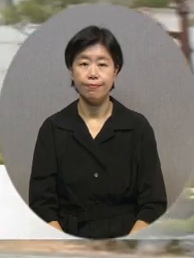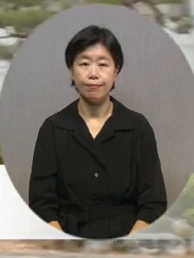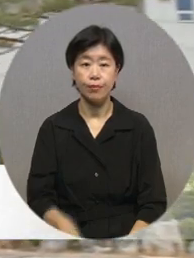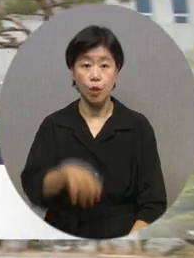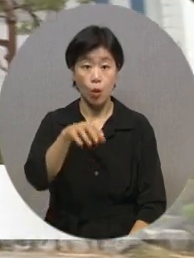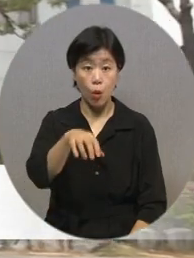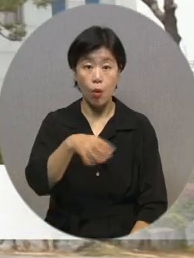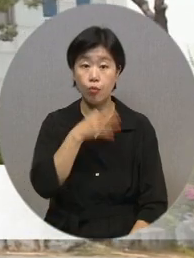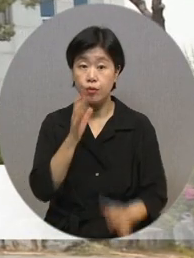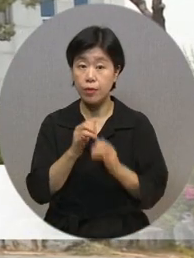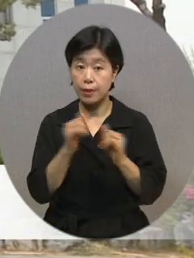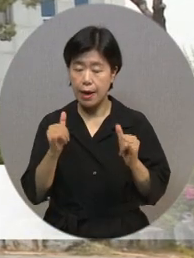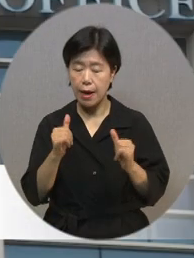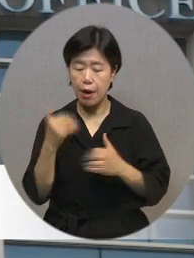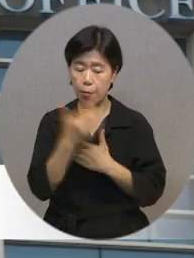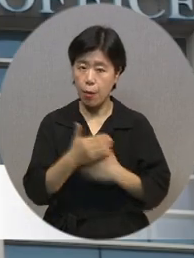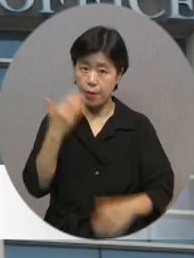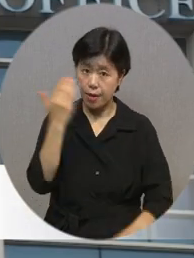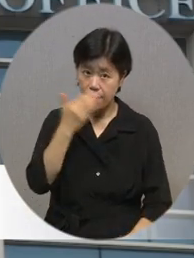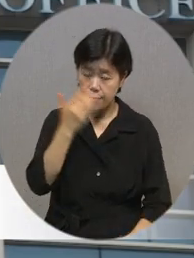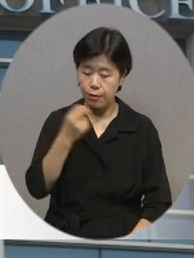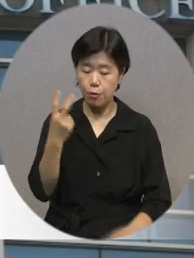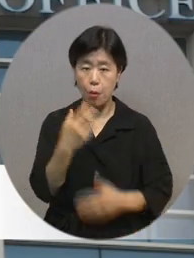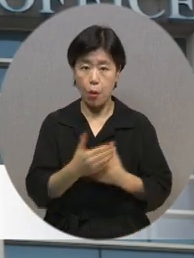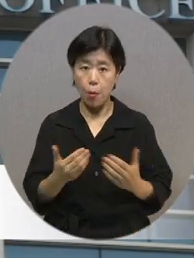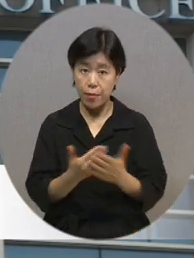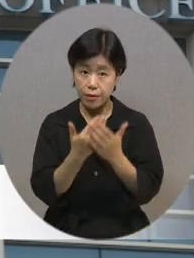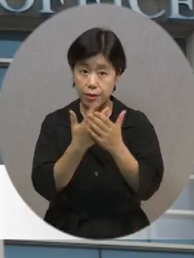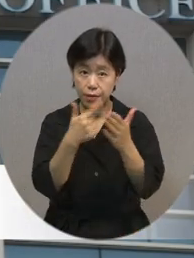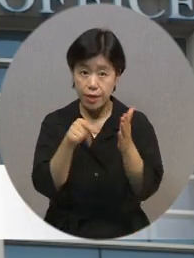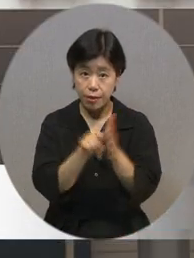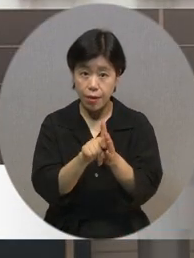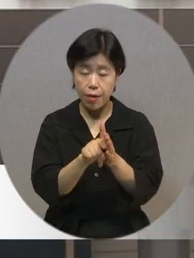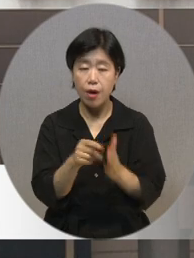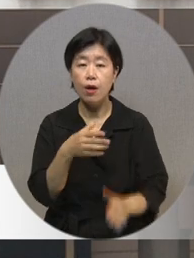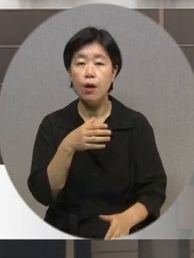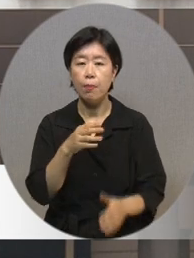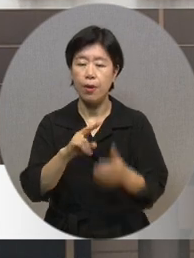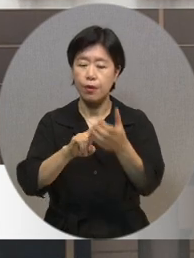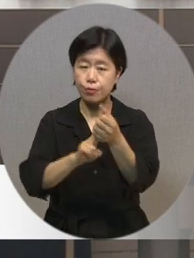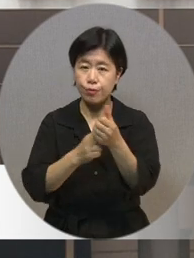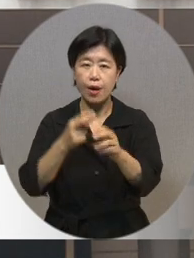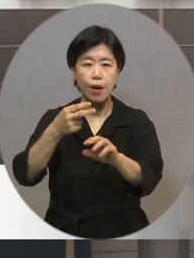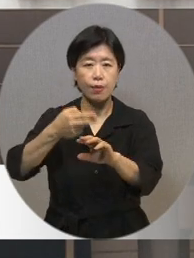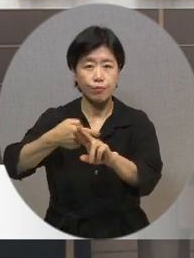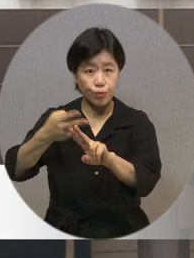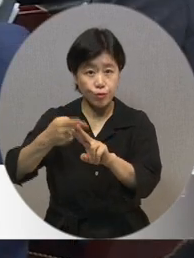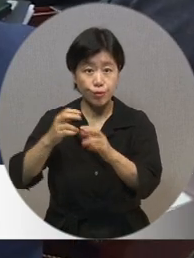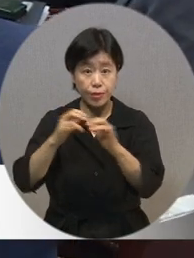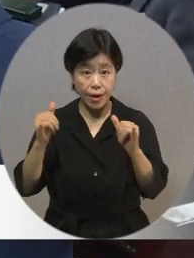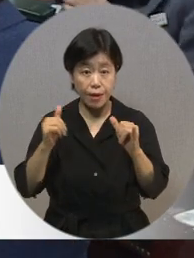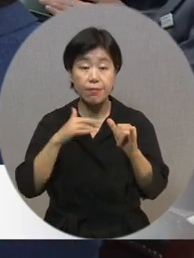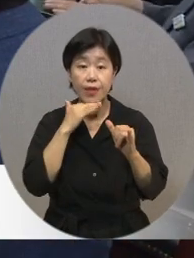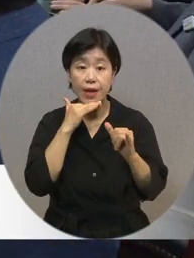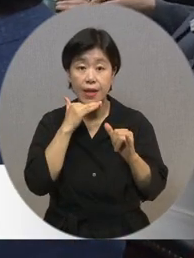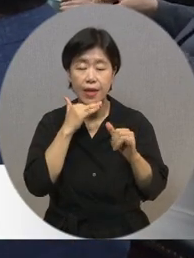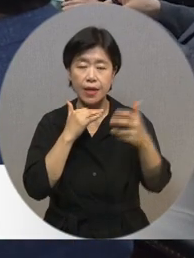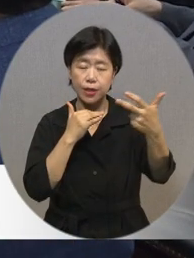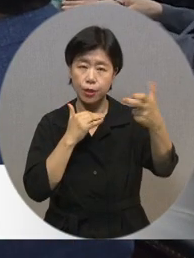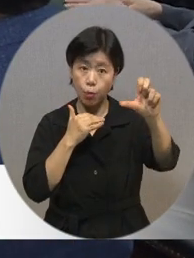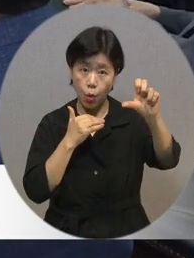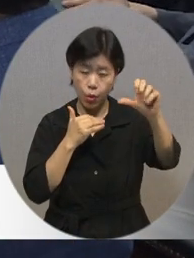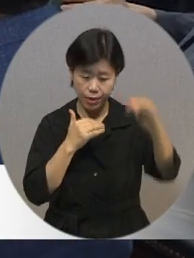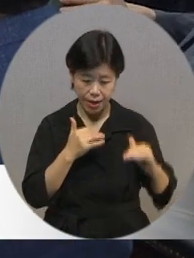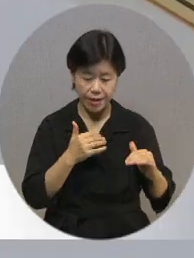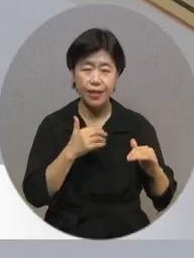임실군이 어르신들의 위생관리 및 건강 증진을 위한 어르신 이미용료 지원 사업을 기존 75세 이상에서 70세 이상으로